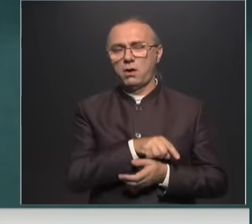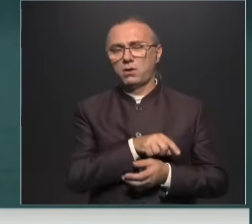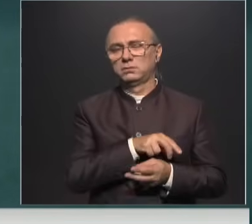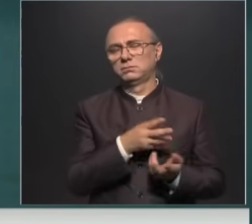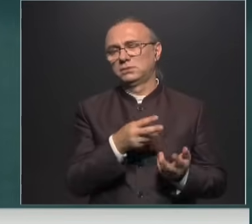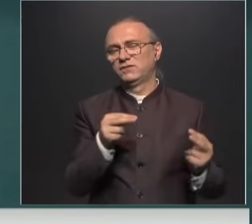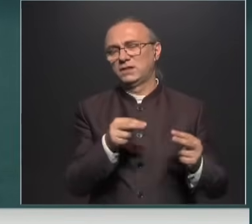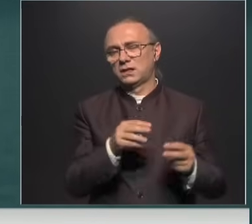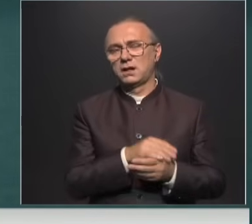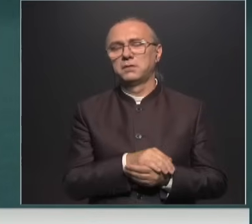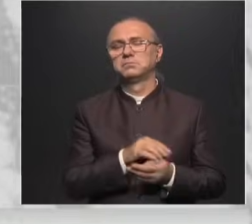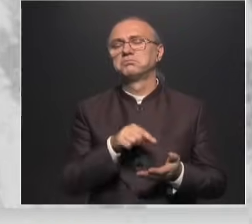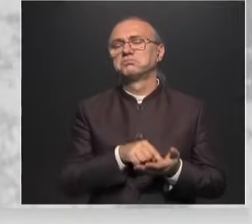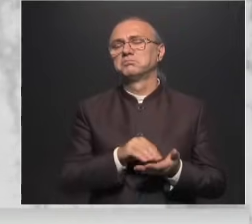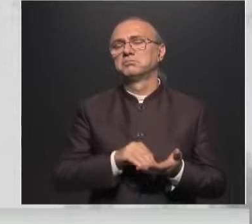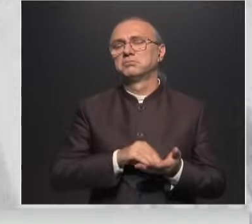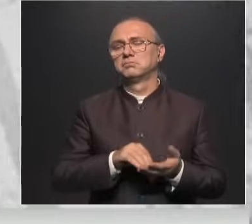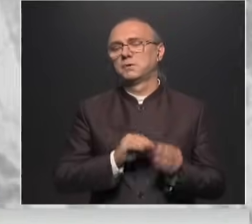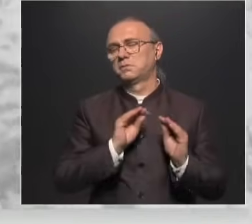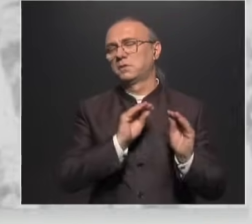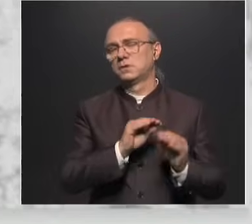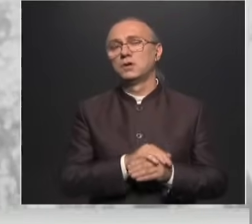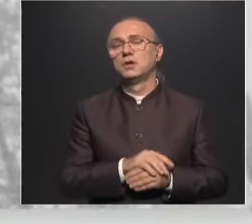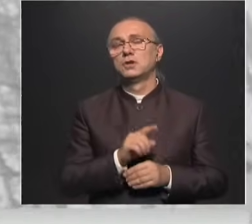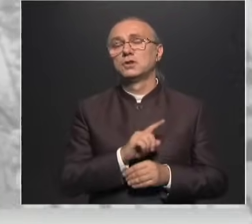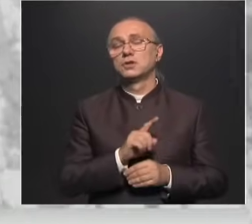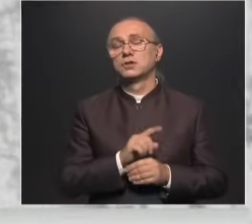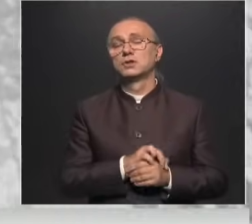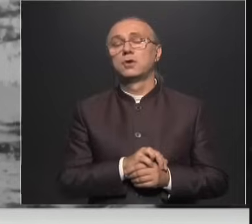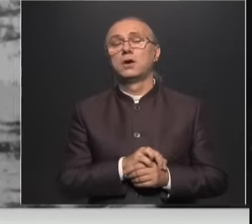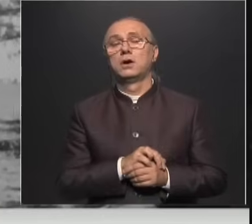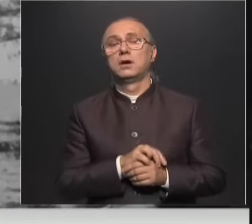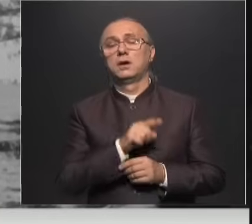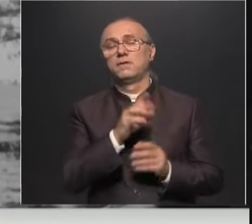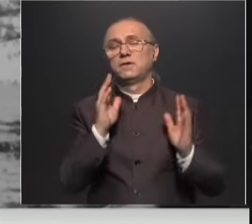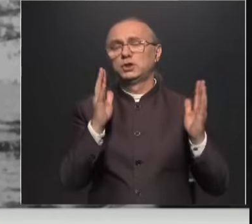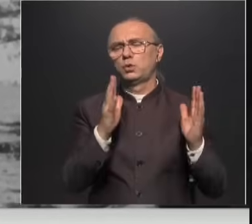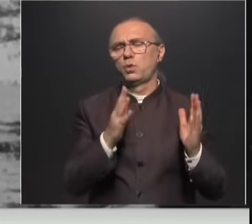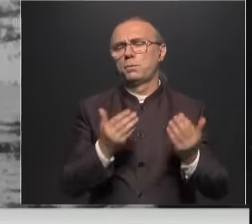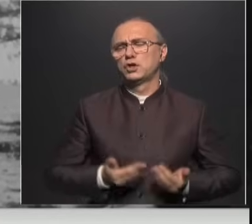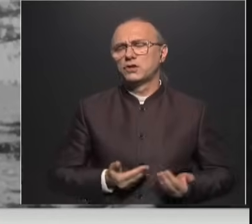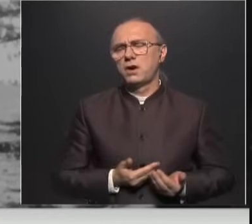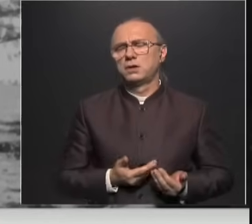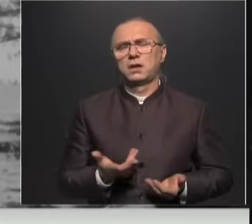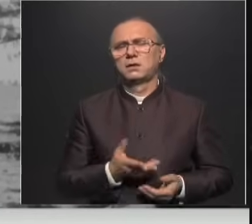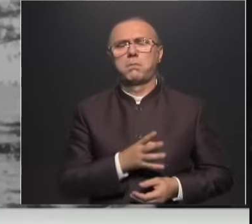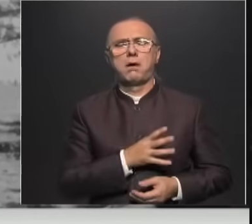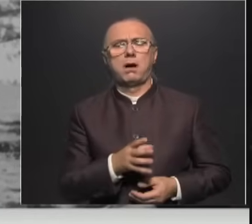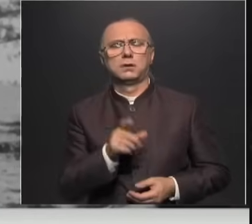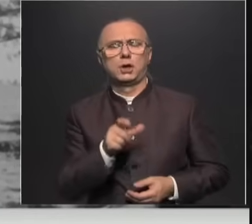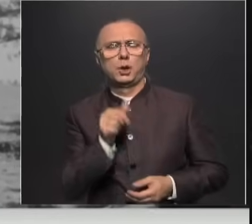реки Черны в Яринском уезде в лесных избушках охотников и лесопромышленников проживают какие-то богатые